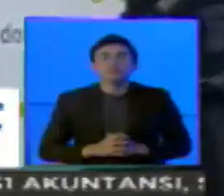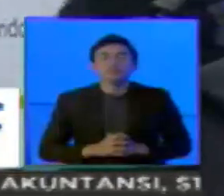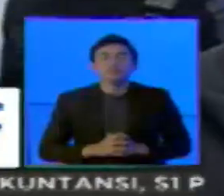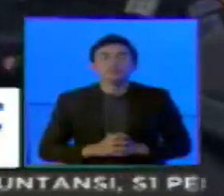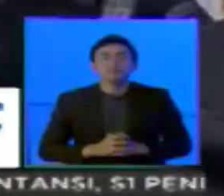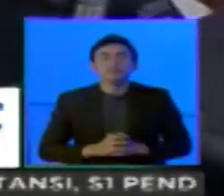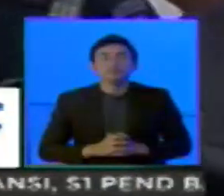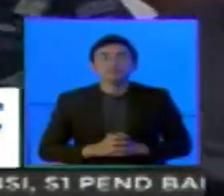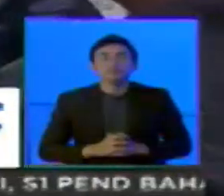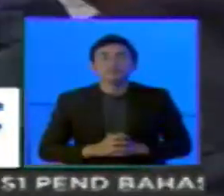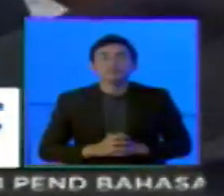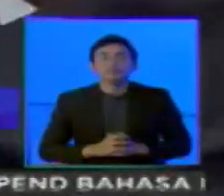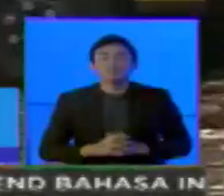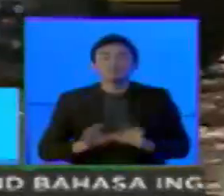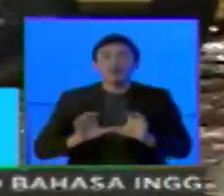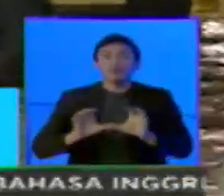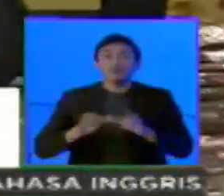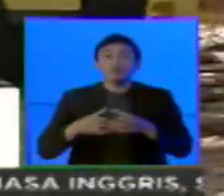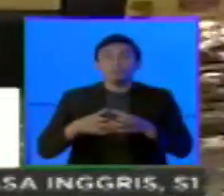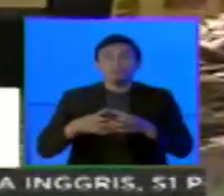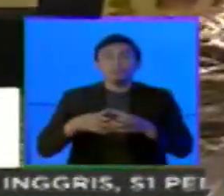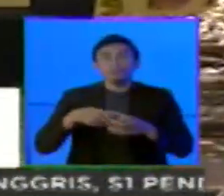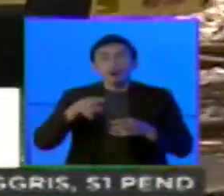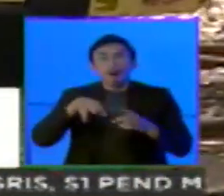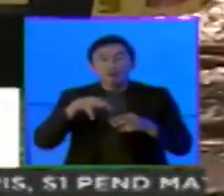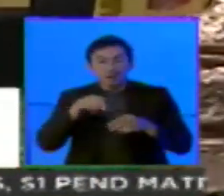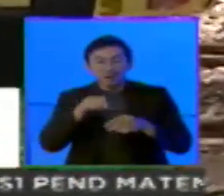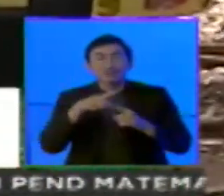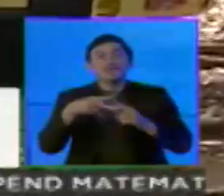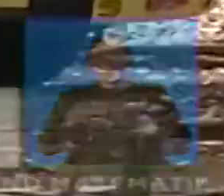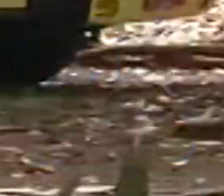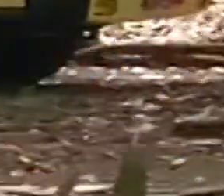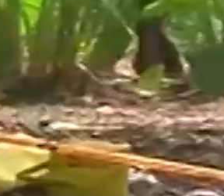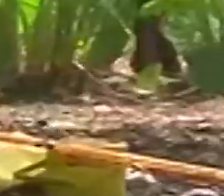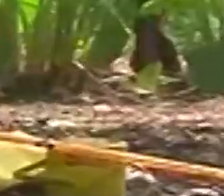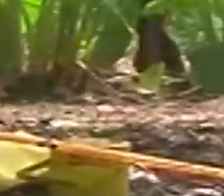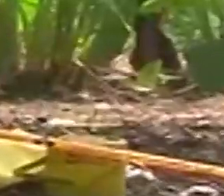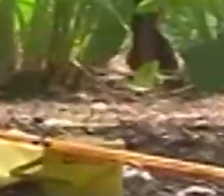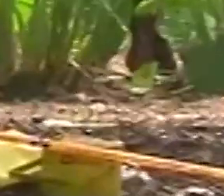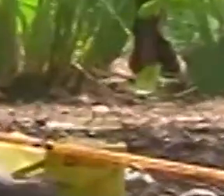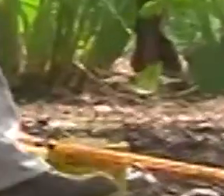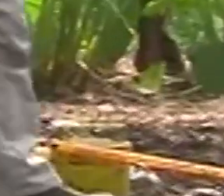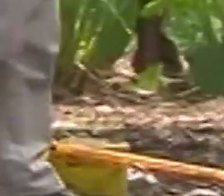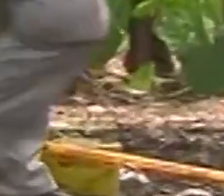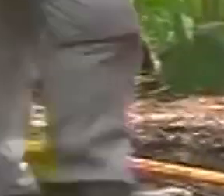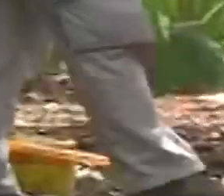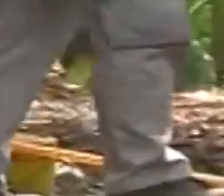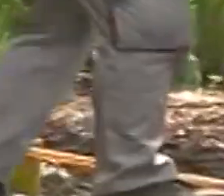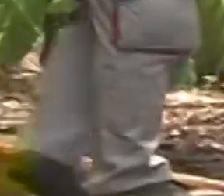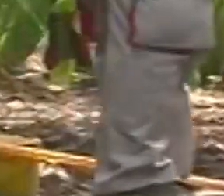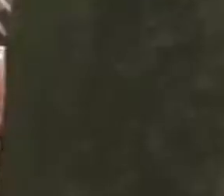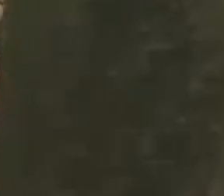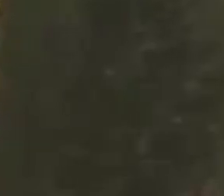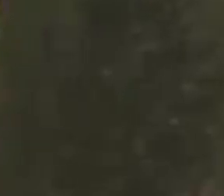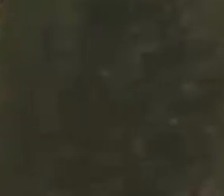Tim Badan Pengawas Tenaga Nuklir beserta Badan Tenaga Nuklir Nasional atau BATAN dan Gegana Polri kembali membersihkan lokasi yang terpapar radioaktif